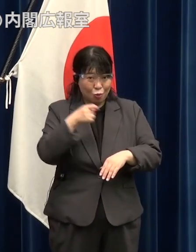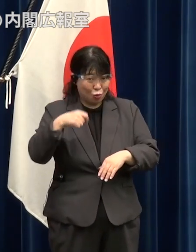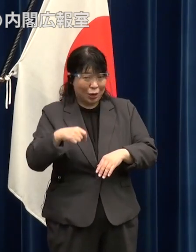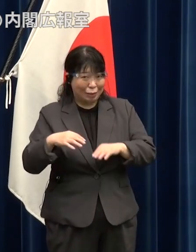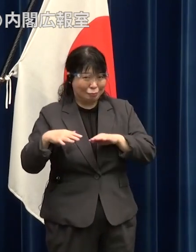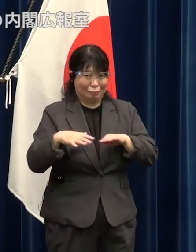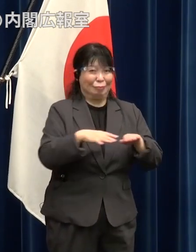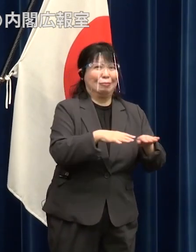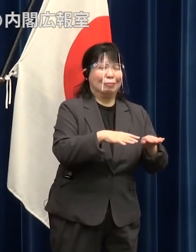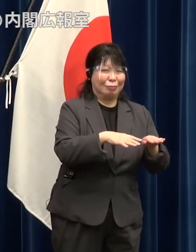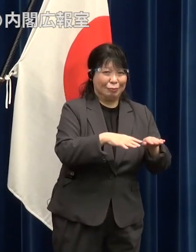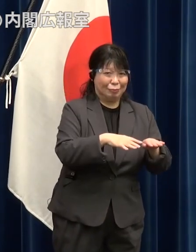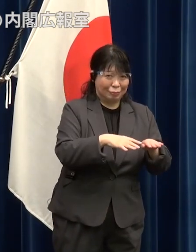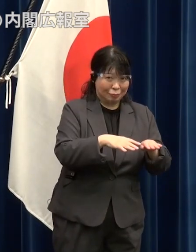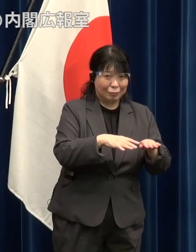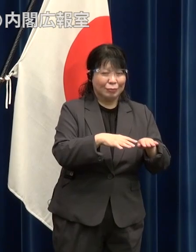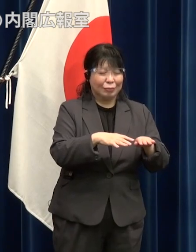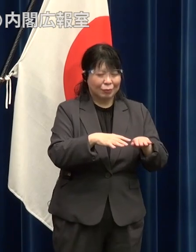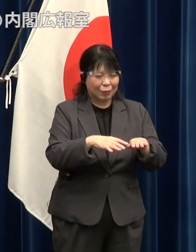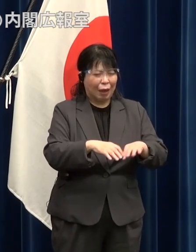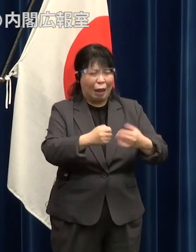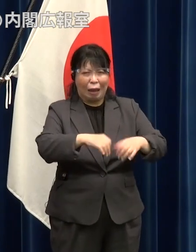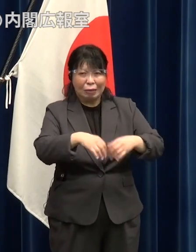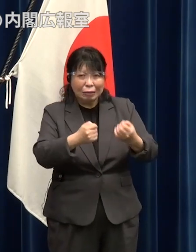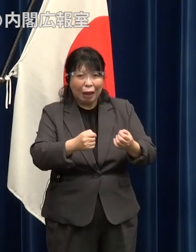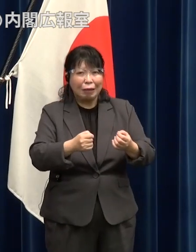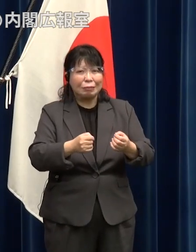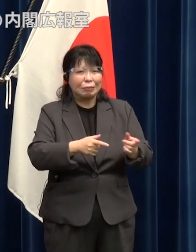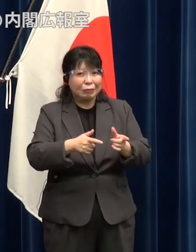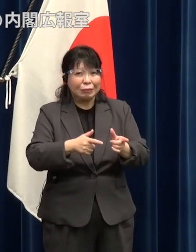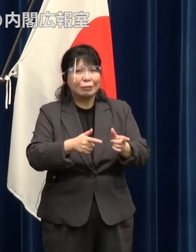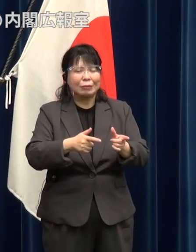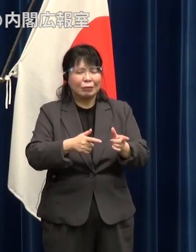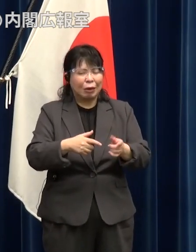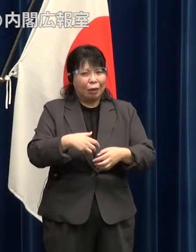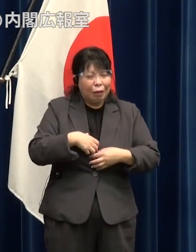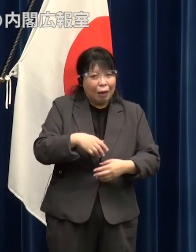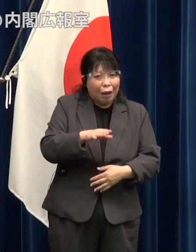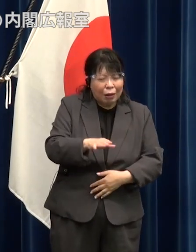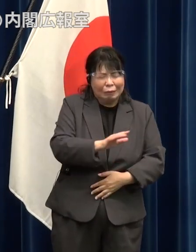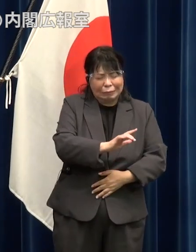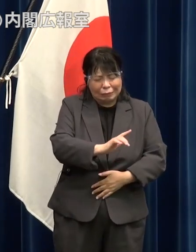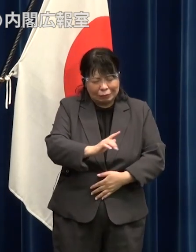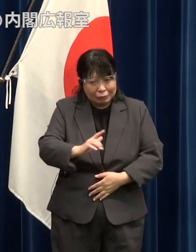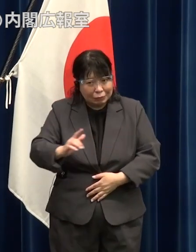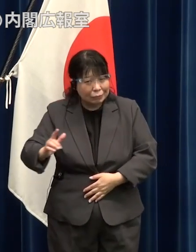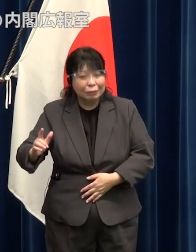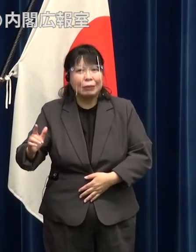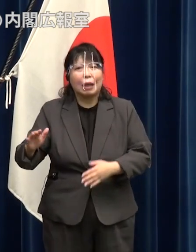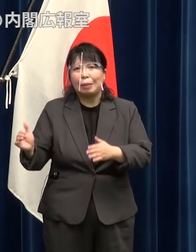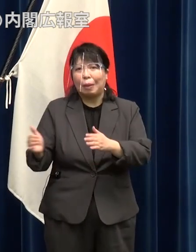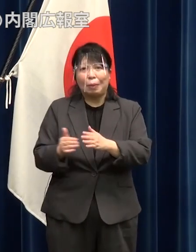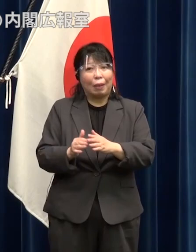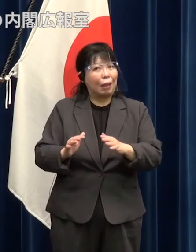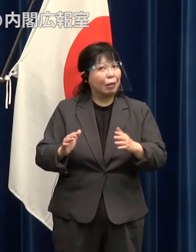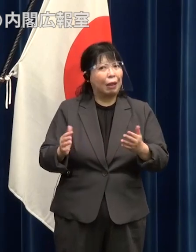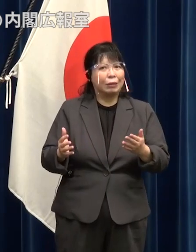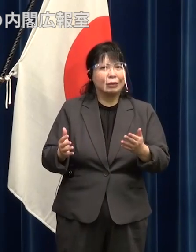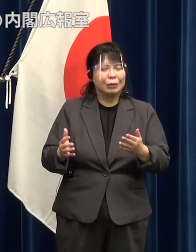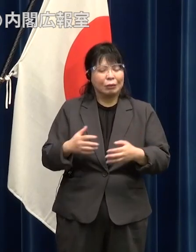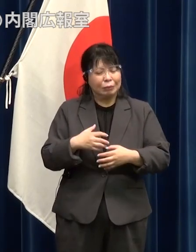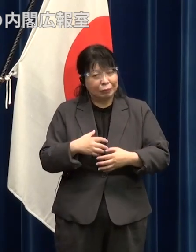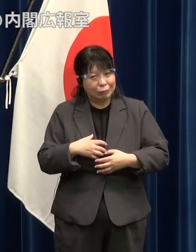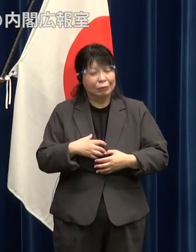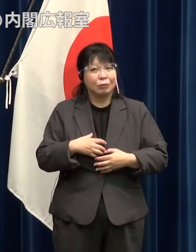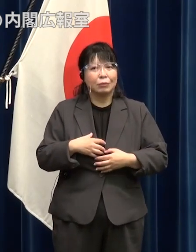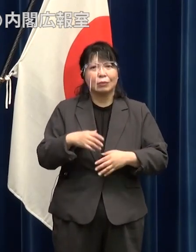用リスクの高まり、こうした未曽有の危機にも直面していると 認識をしています。まあ、こ